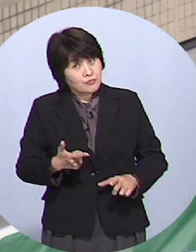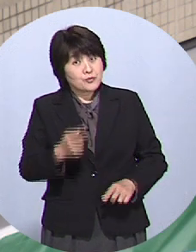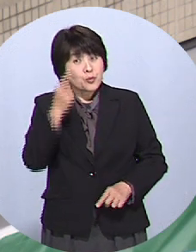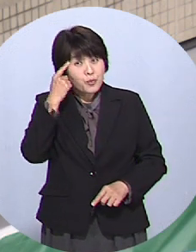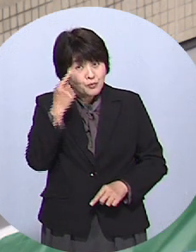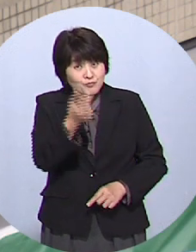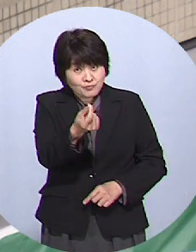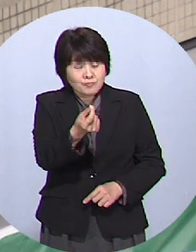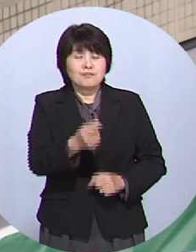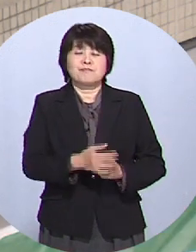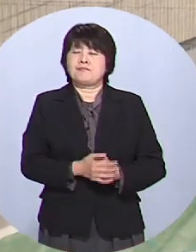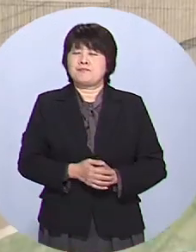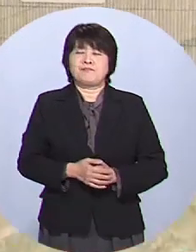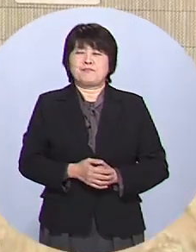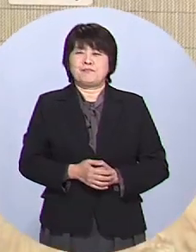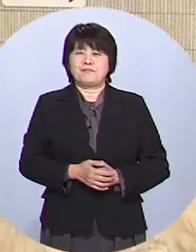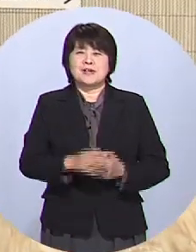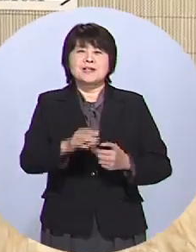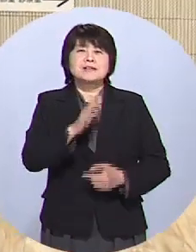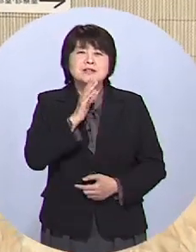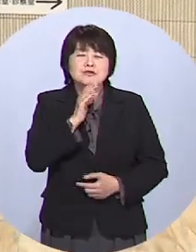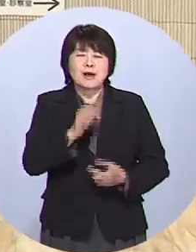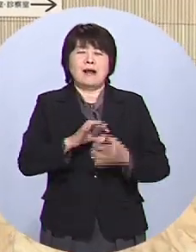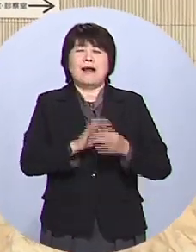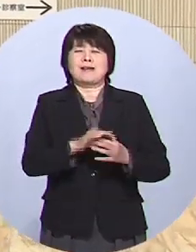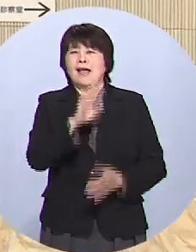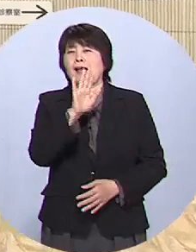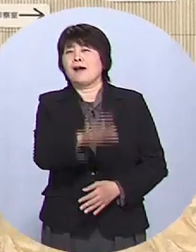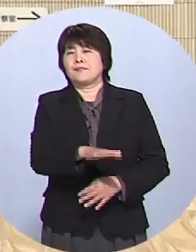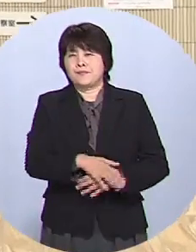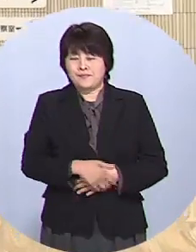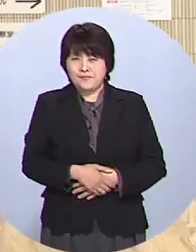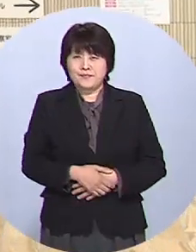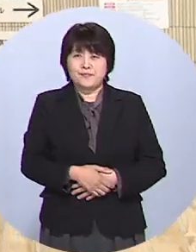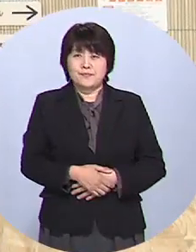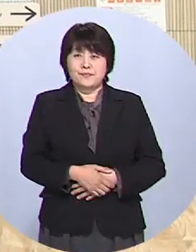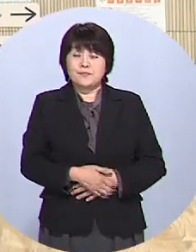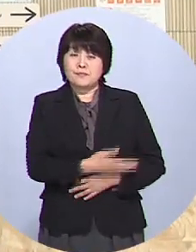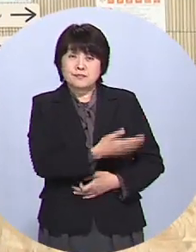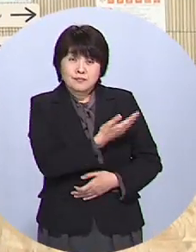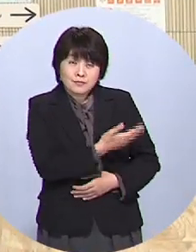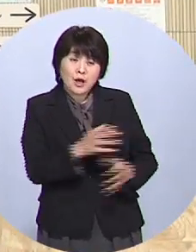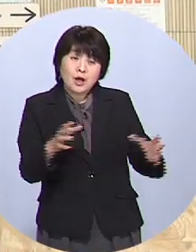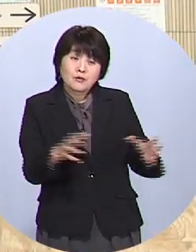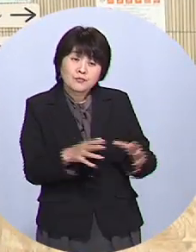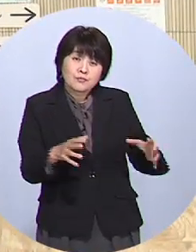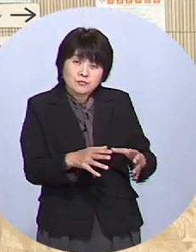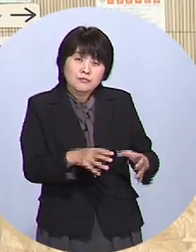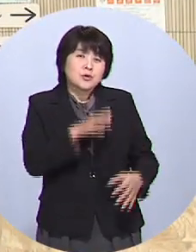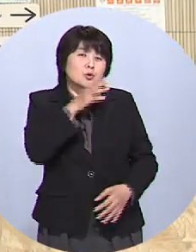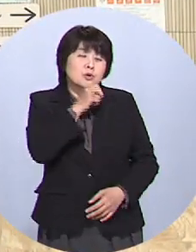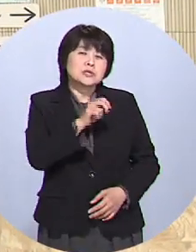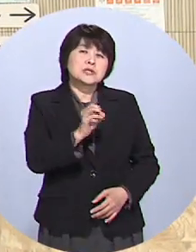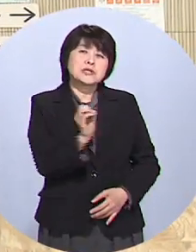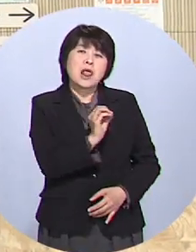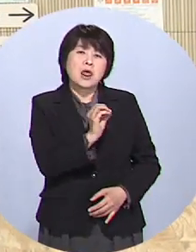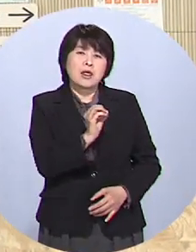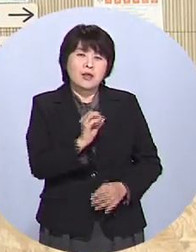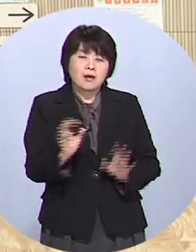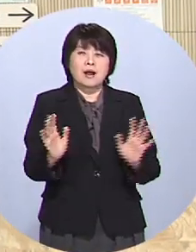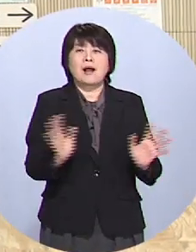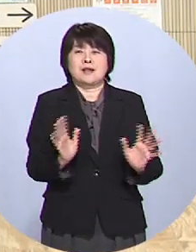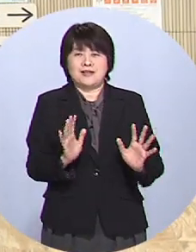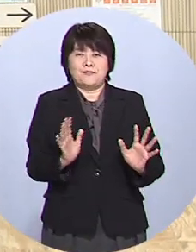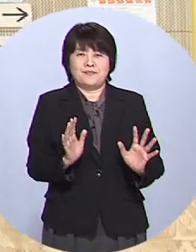るところなのですが、実は関係あるんです。こちらに集まっているのはまだ0歳の赤ちゃんなんです